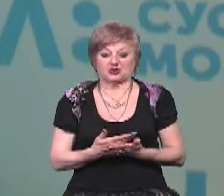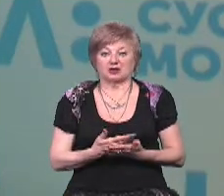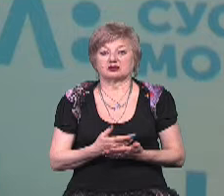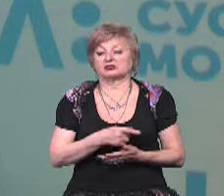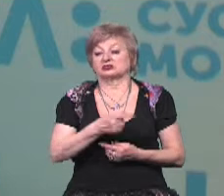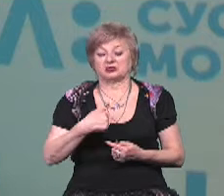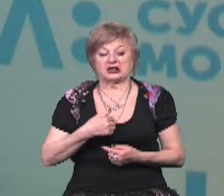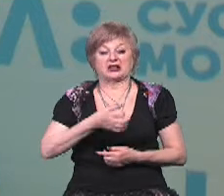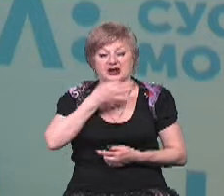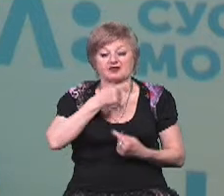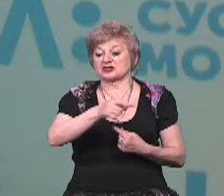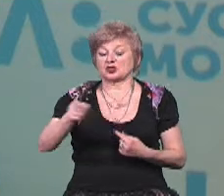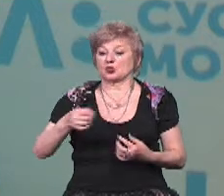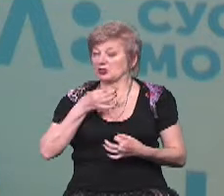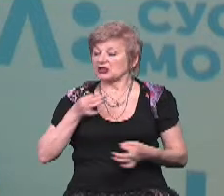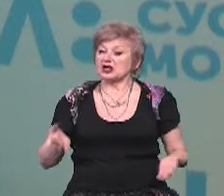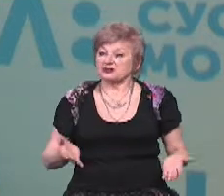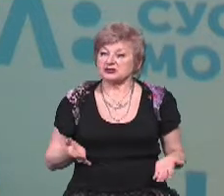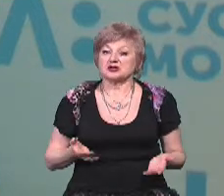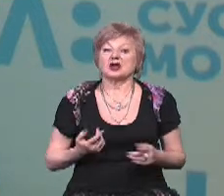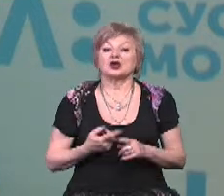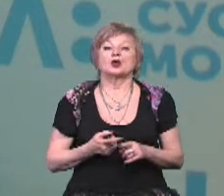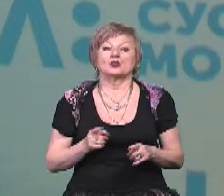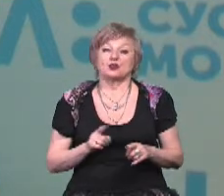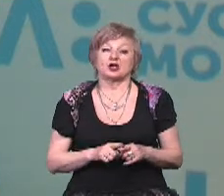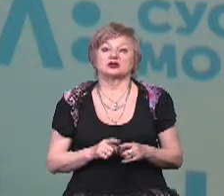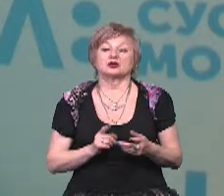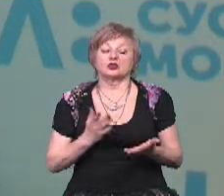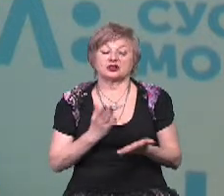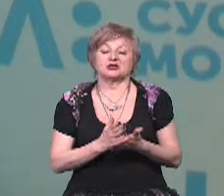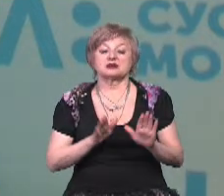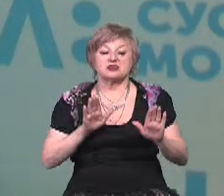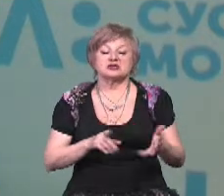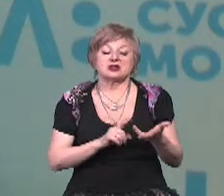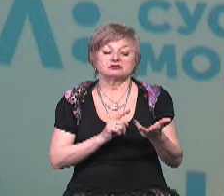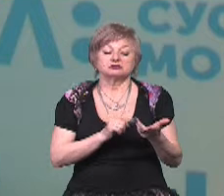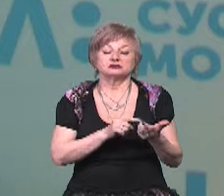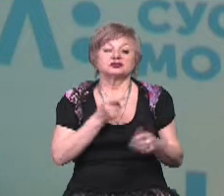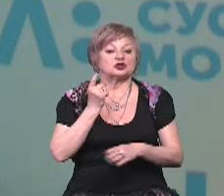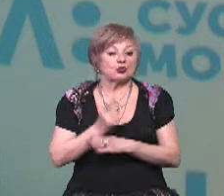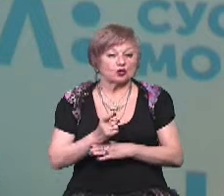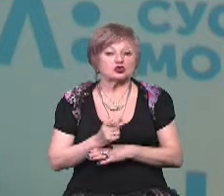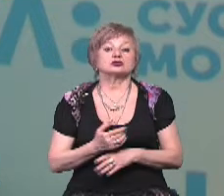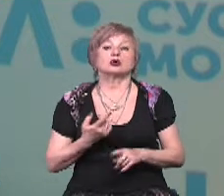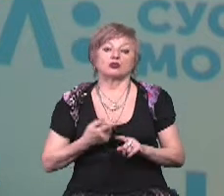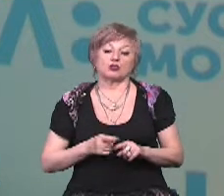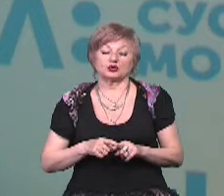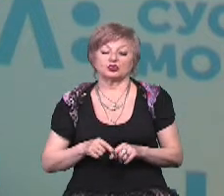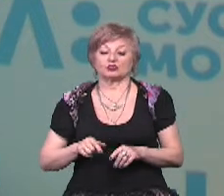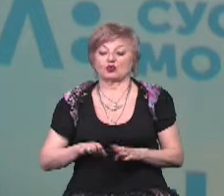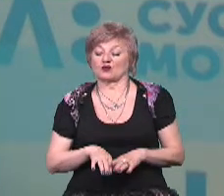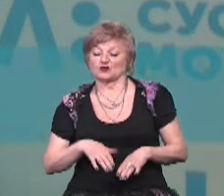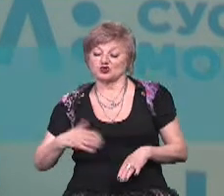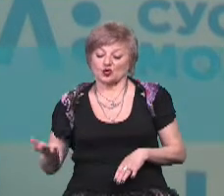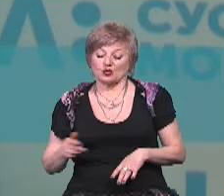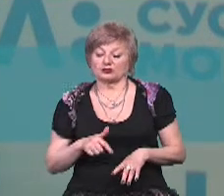оточуючим. Якщо це місце навіть і не є в переліку заборонених, то краще відійди у сторону,